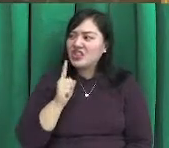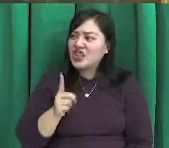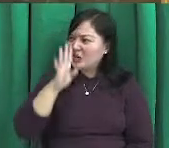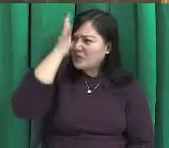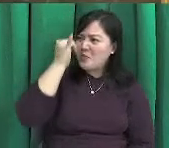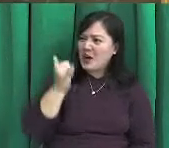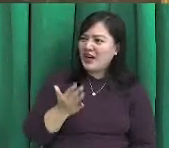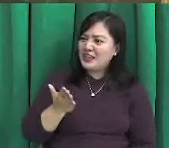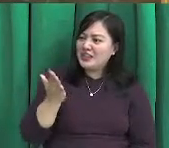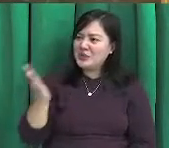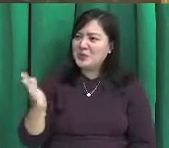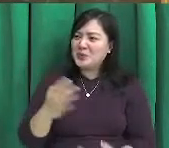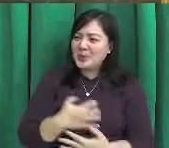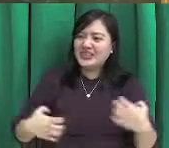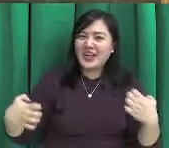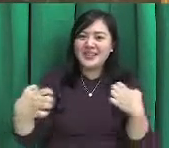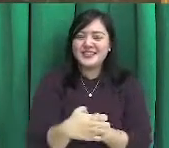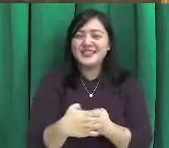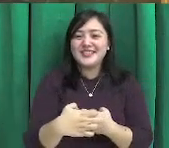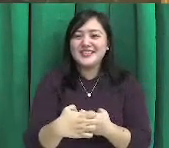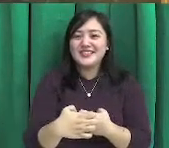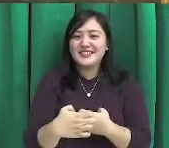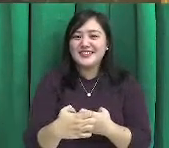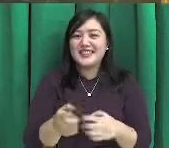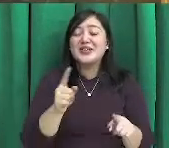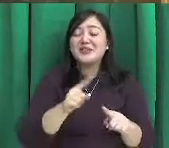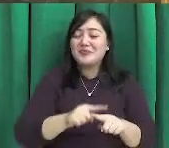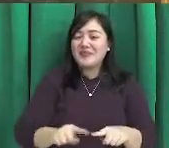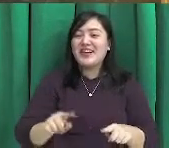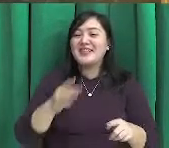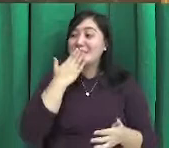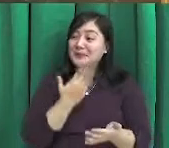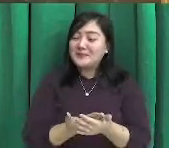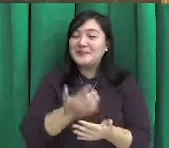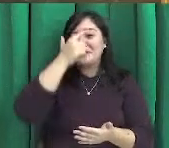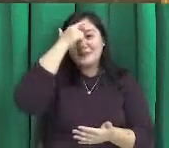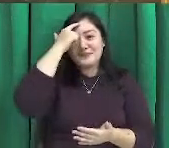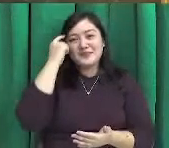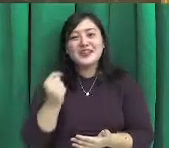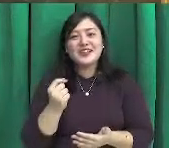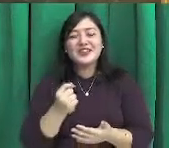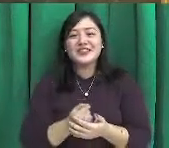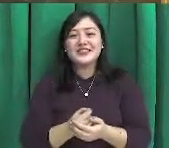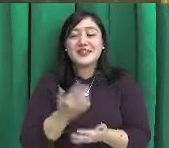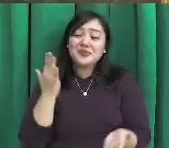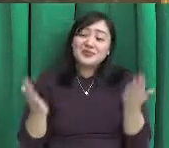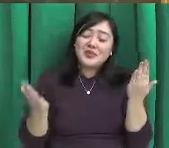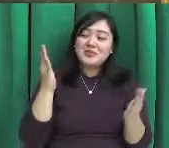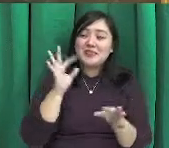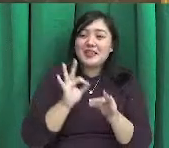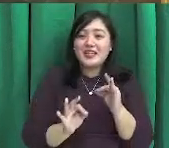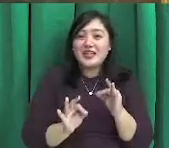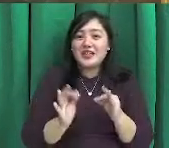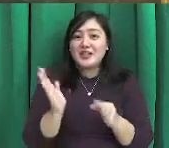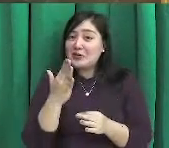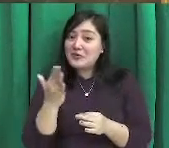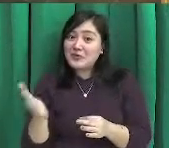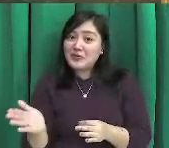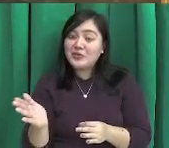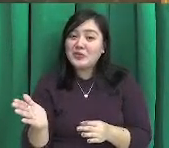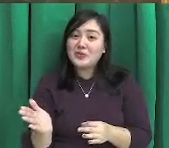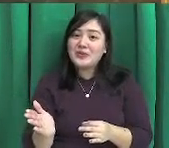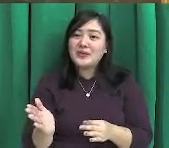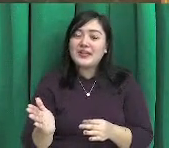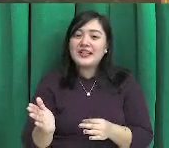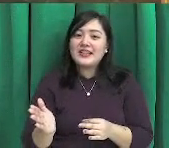po, lahat ng bagay. Yeah, all things work together. Ang mapait at saka matamis, pinagsasama ng Diyos. Okay. Ang maalat